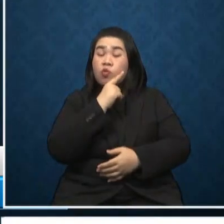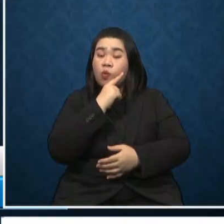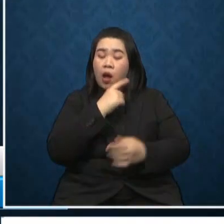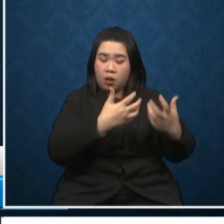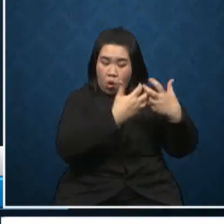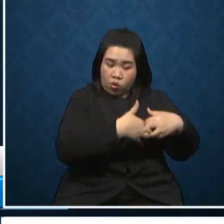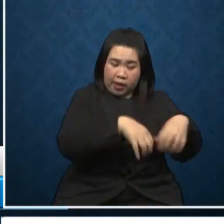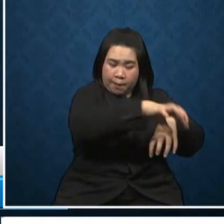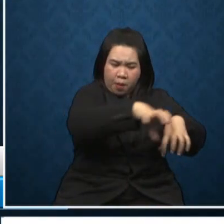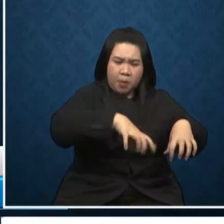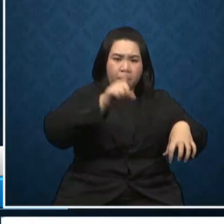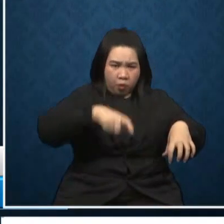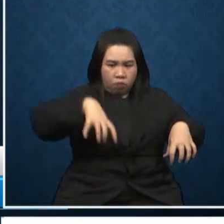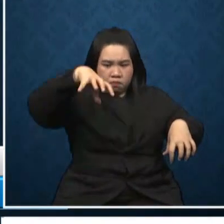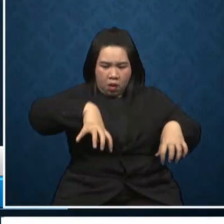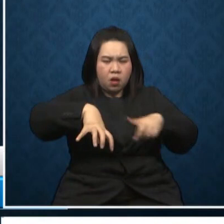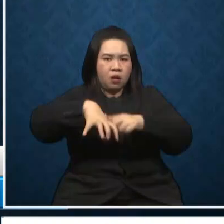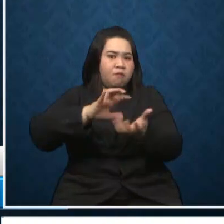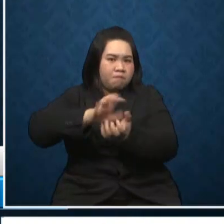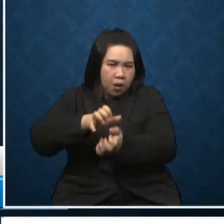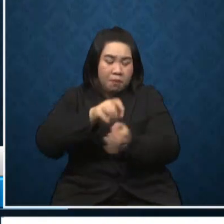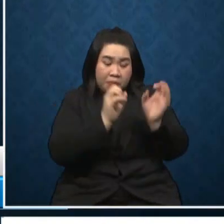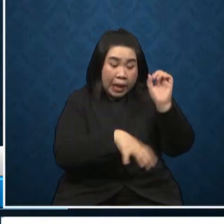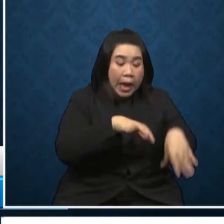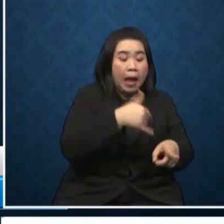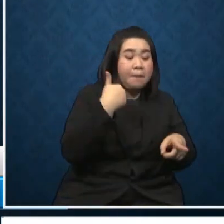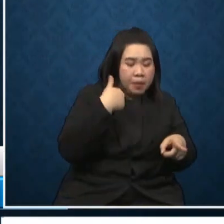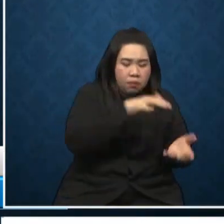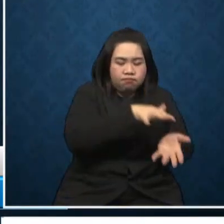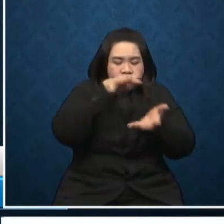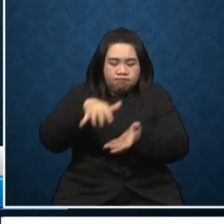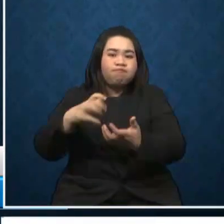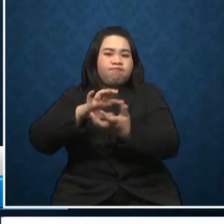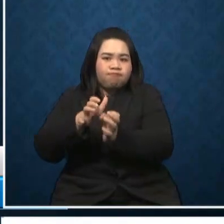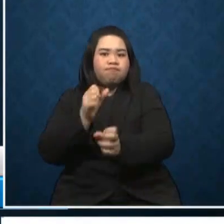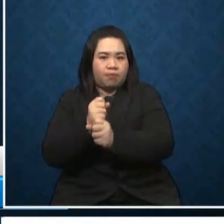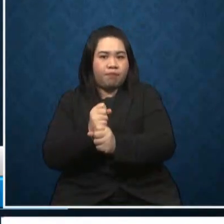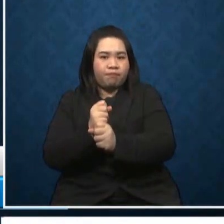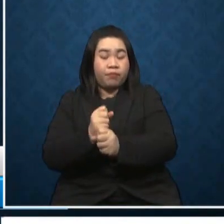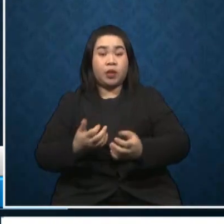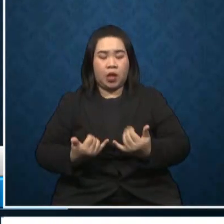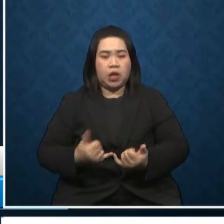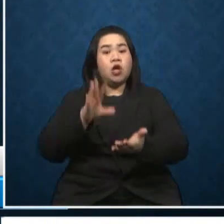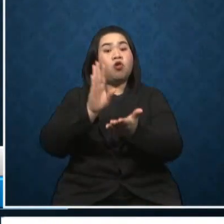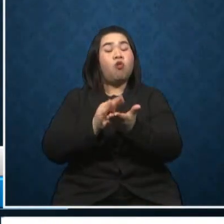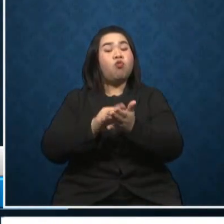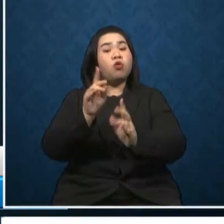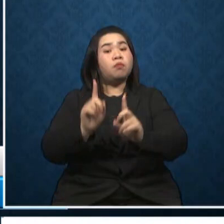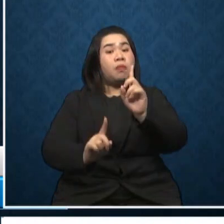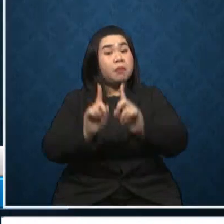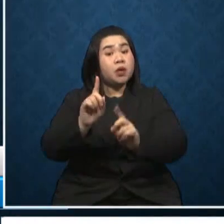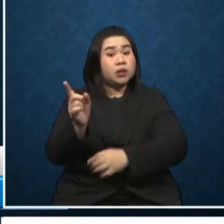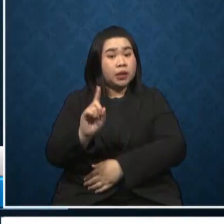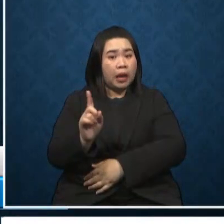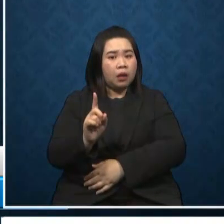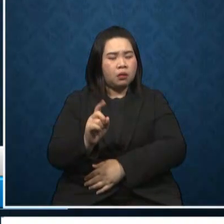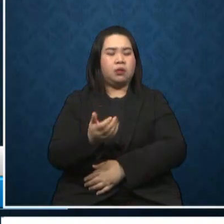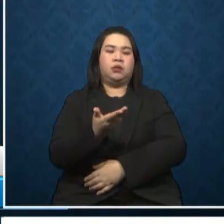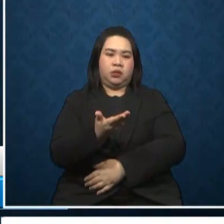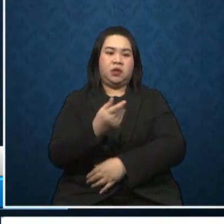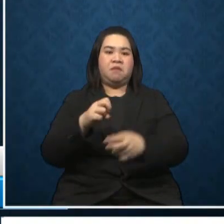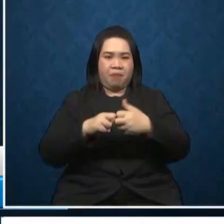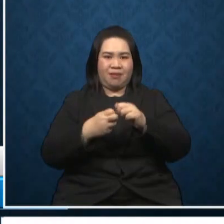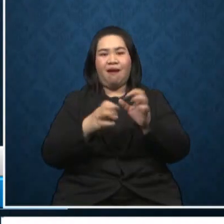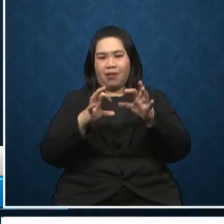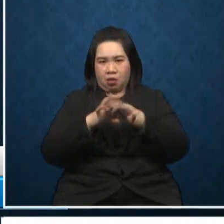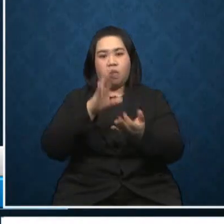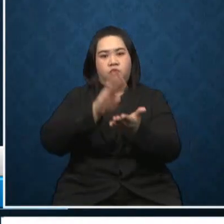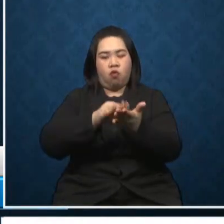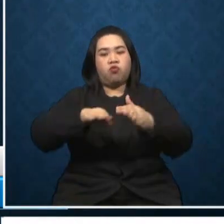ง